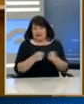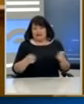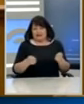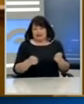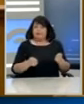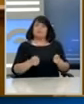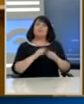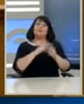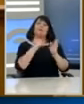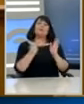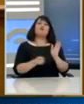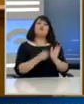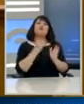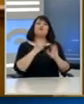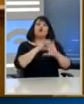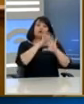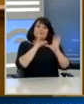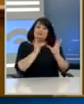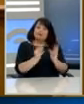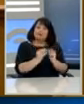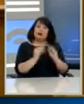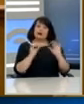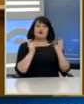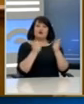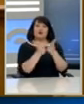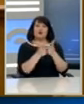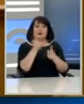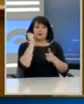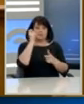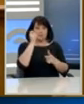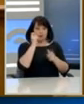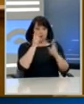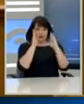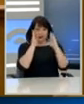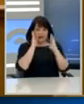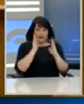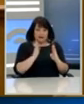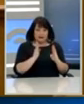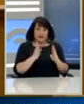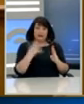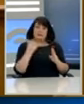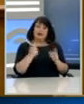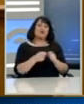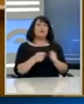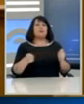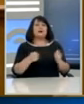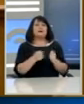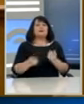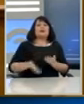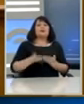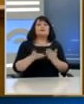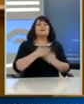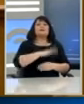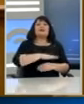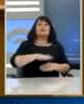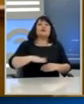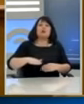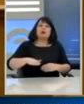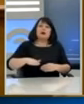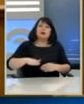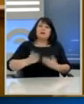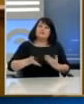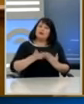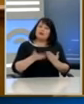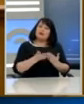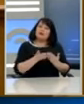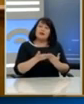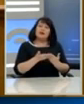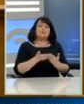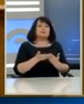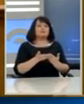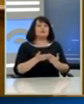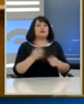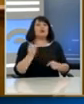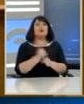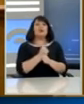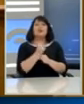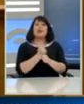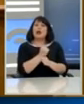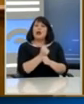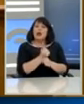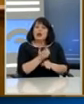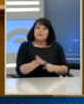ολιστική οικογενειακή πολιτική, στην οποία υπάρχουν μέτρα για τη στήριξη των παιδιών, μέτρα στήριξης της